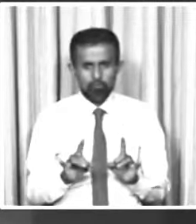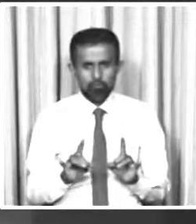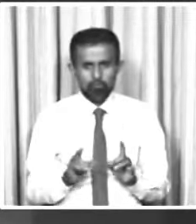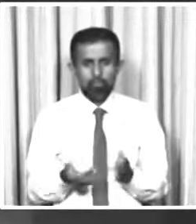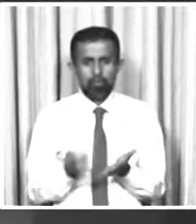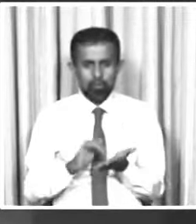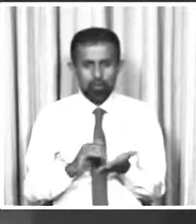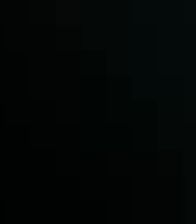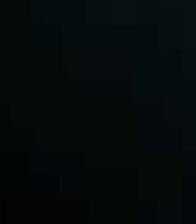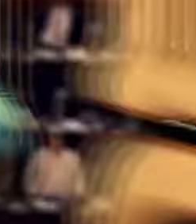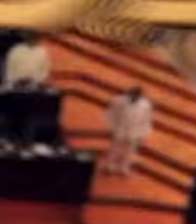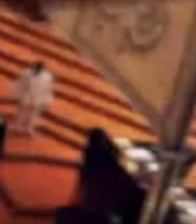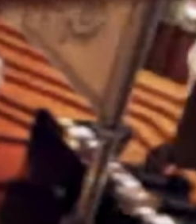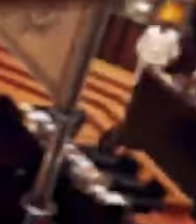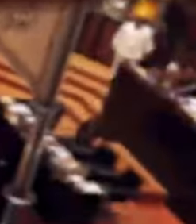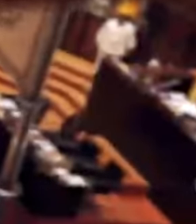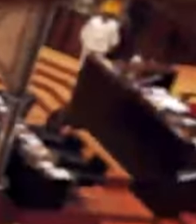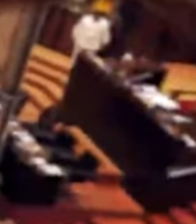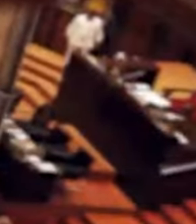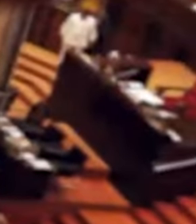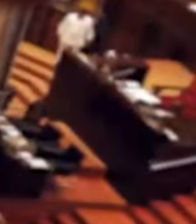පුනා මේ සභාවේ කතා කරා.